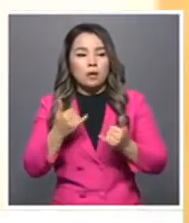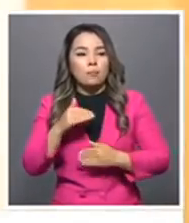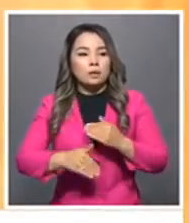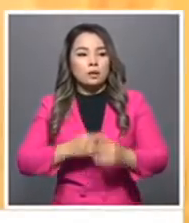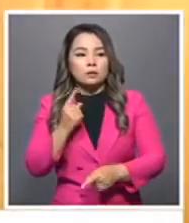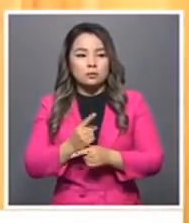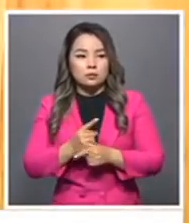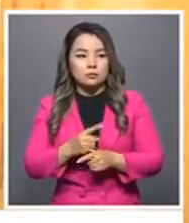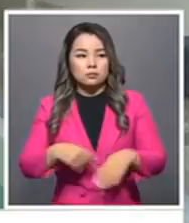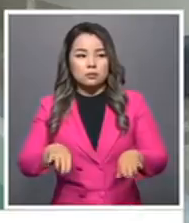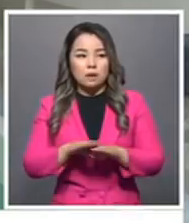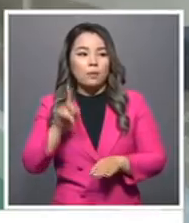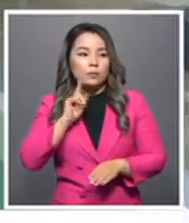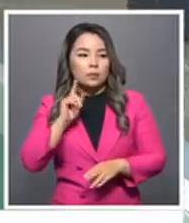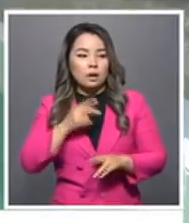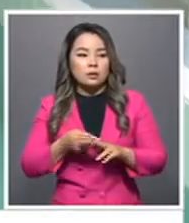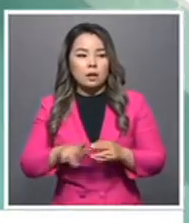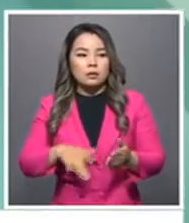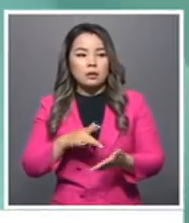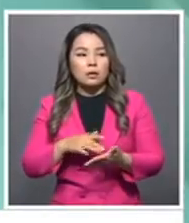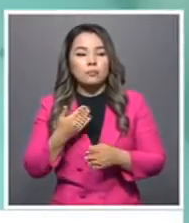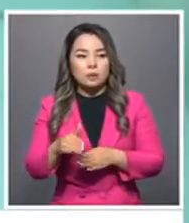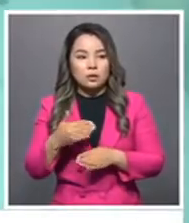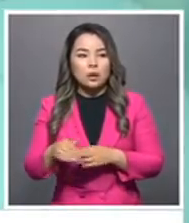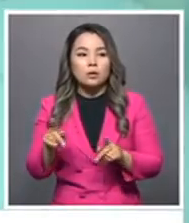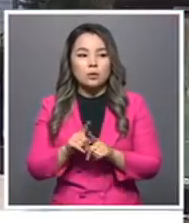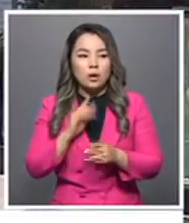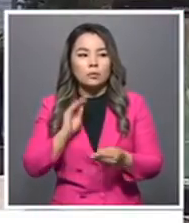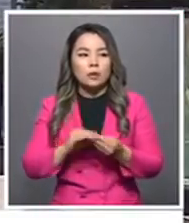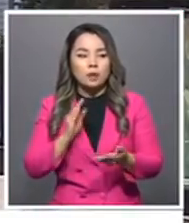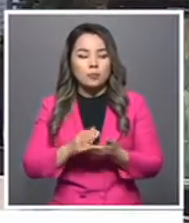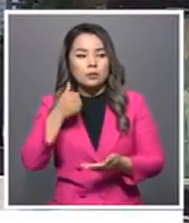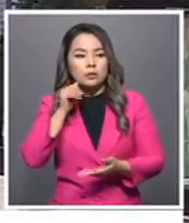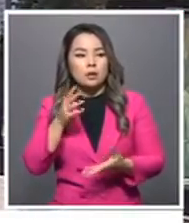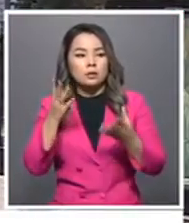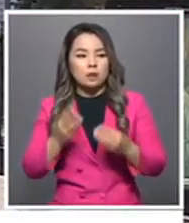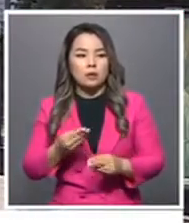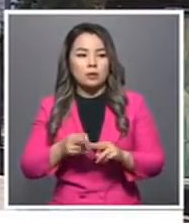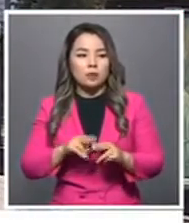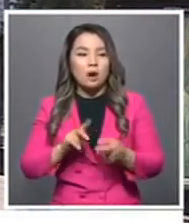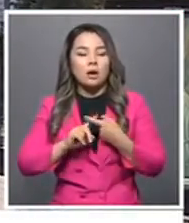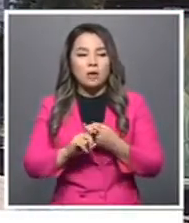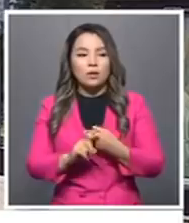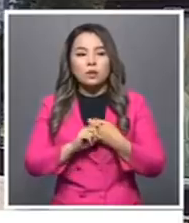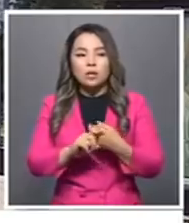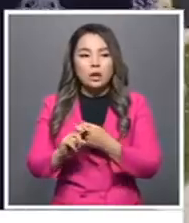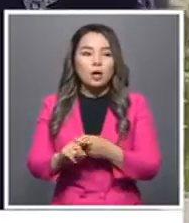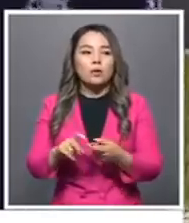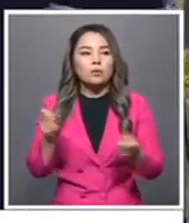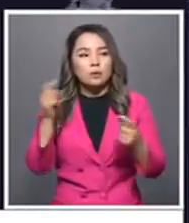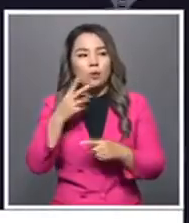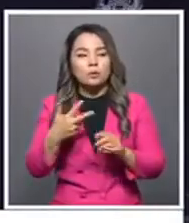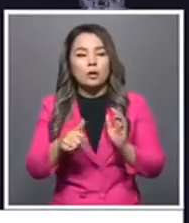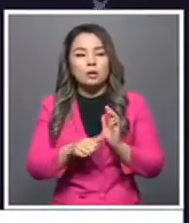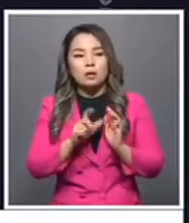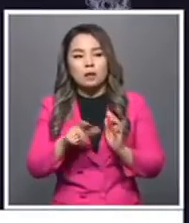ашылмайды. Мамандардың сөзінше шаһарда қазір жағдай біршама тұрақты. Мәселен, кеше коронавирус жұқтырған 36 адам анықталған, яғни күндік